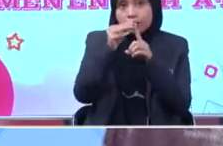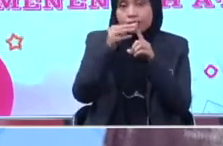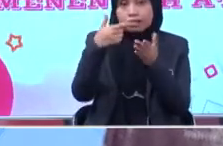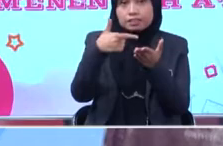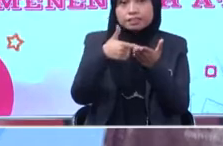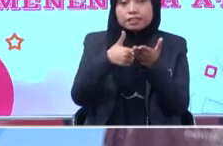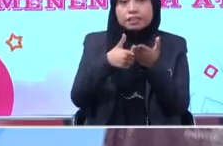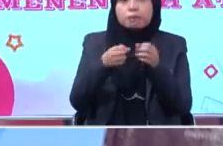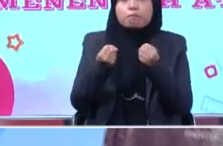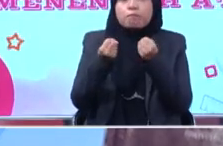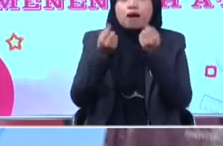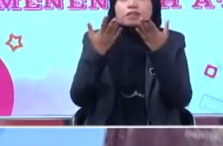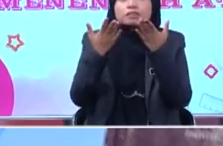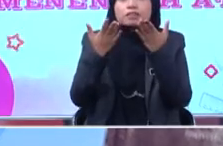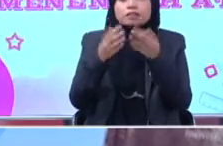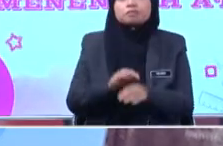besar dengan murid-murid